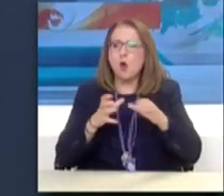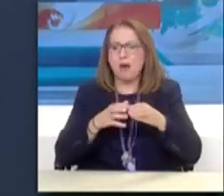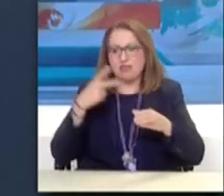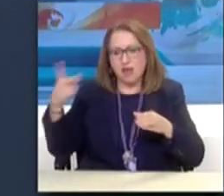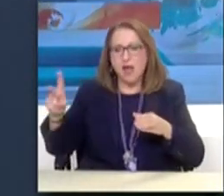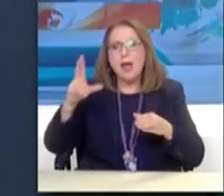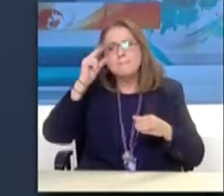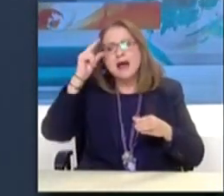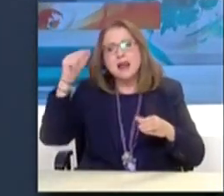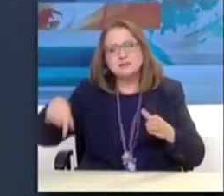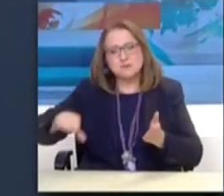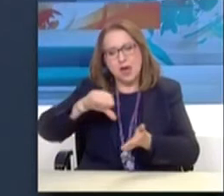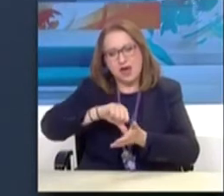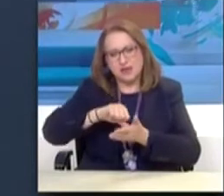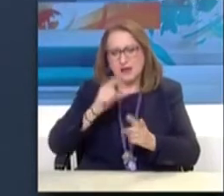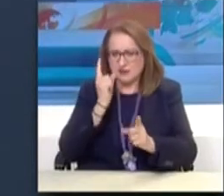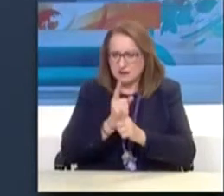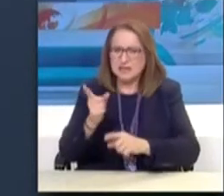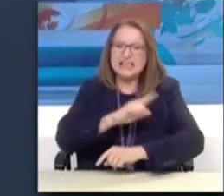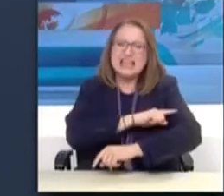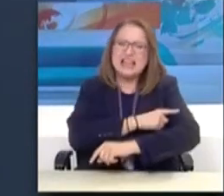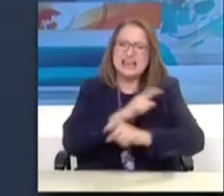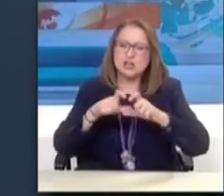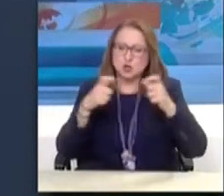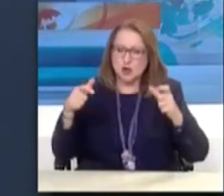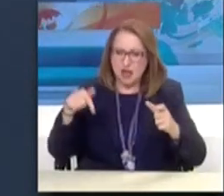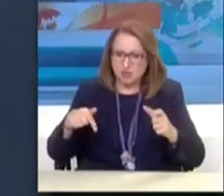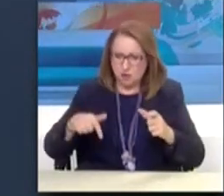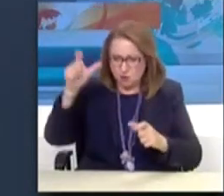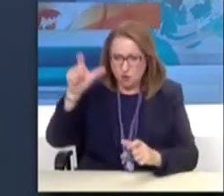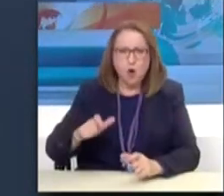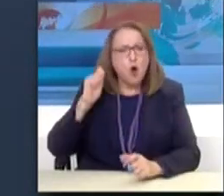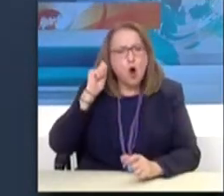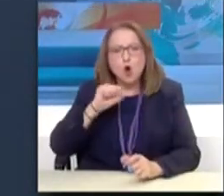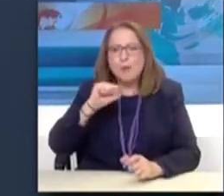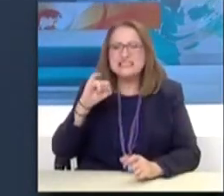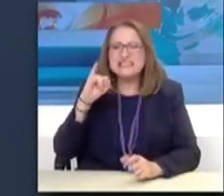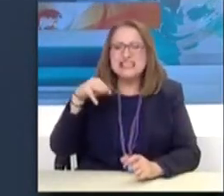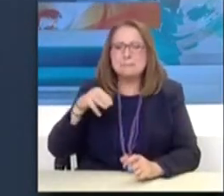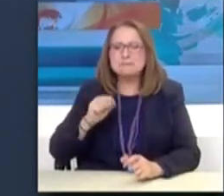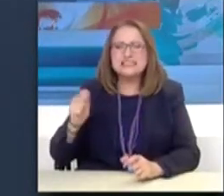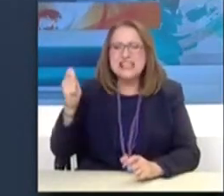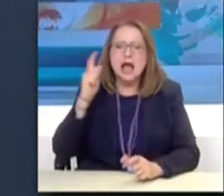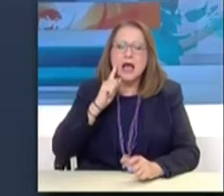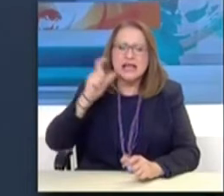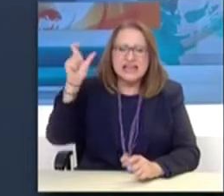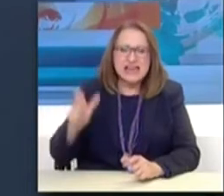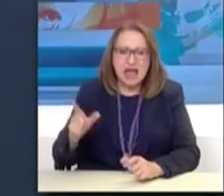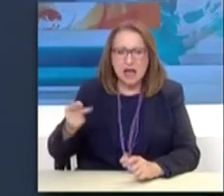από το Εργαστήριο Υγιεινής και Επιδημιολογίας και Ιατρικής Στατιστικής. Η κυρία Σίψα έχει τεράστια εμπειρία στον τομέα αυτό και παγκόσμια